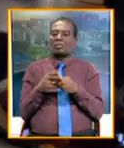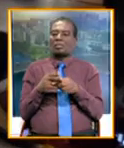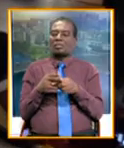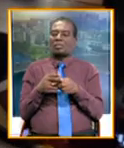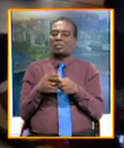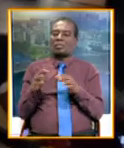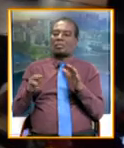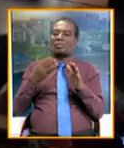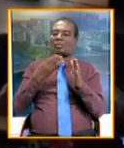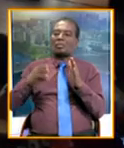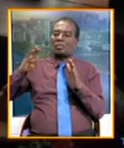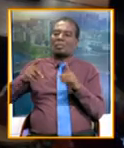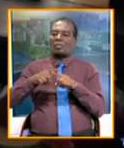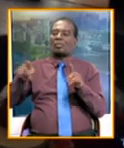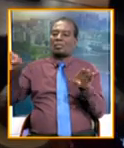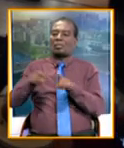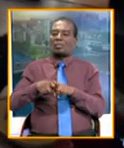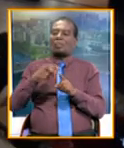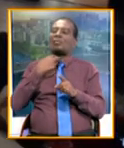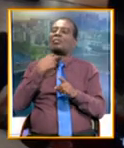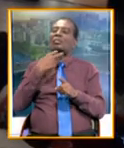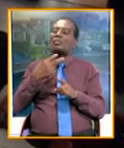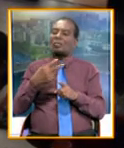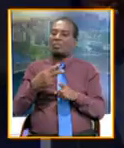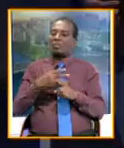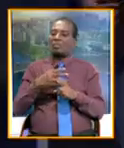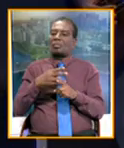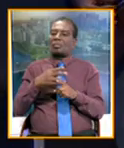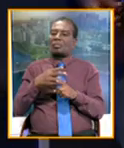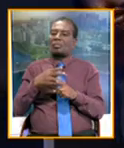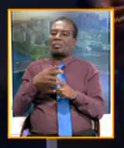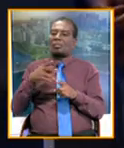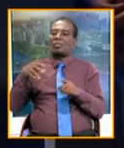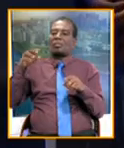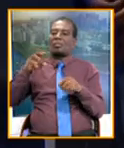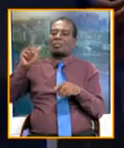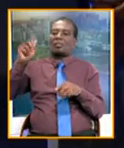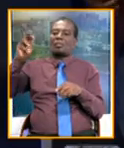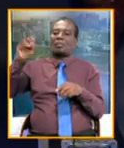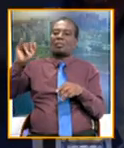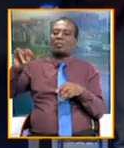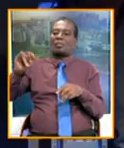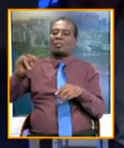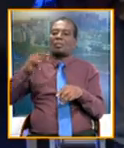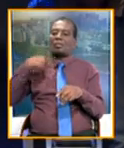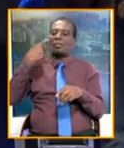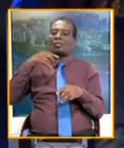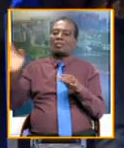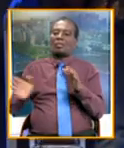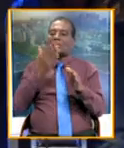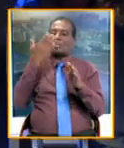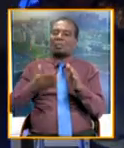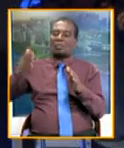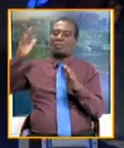Des mélodies, mais aussi une voix, celle d'une cantatrice de légende, Ami Koïta, la malienne, qui chante ce